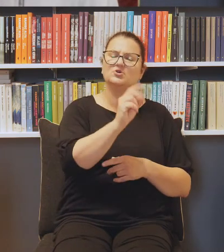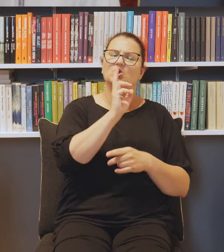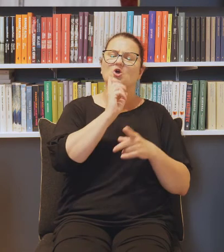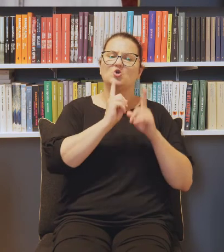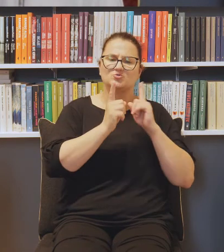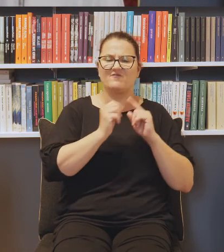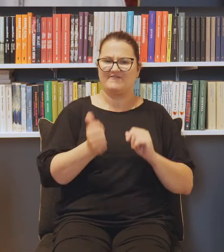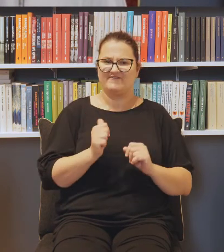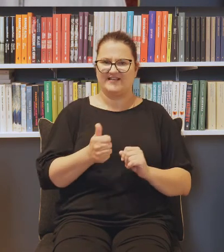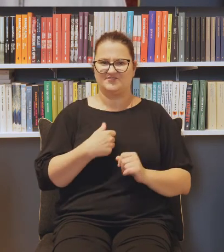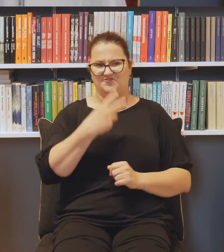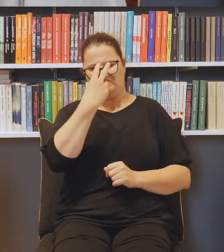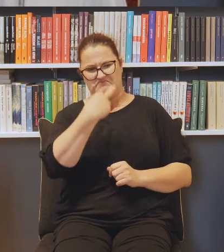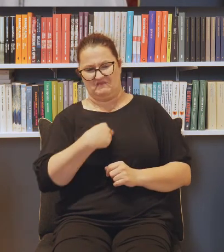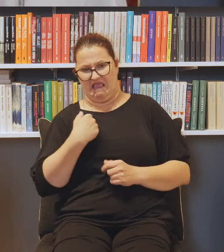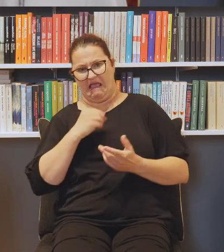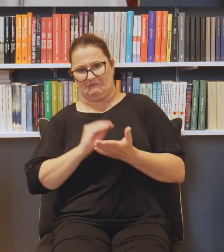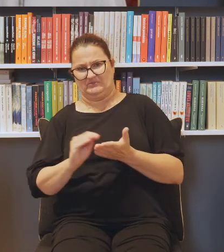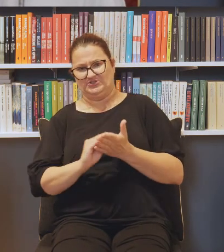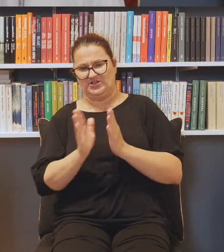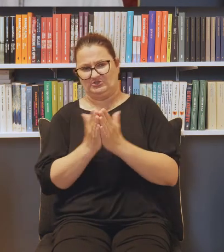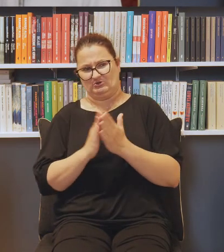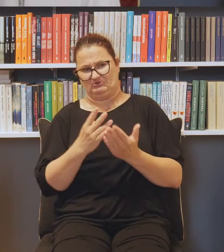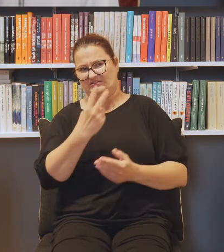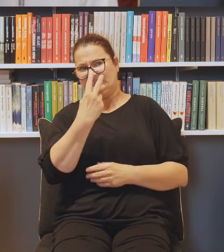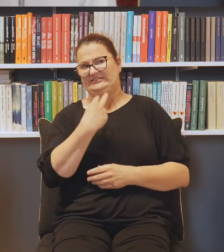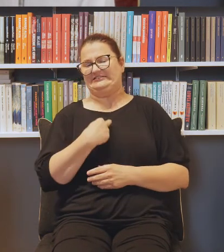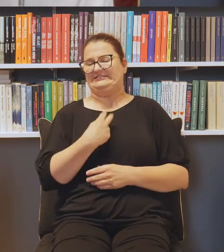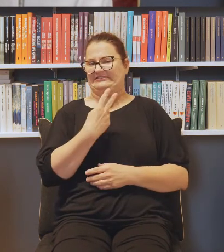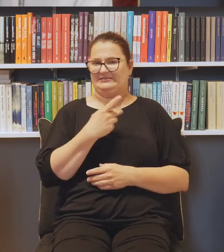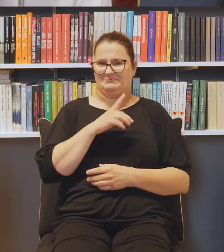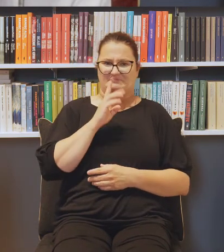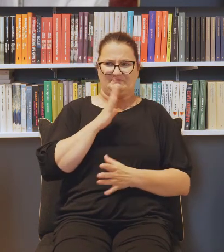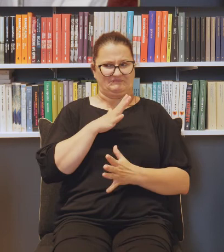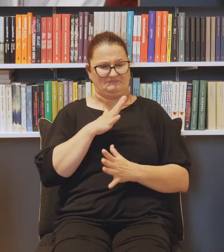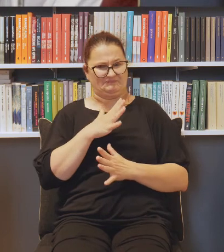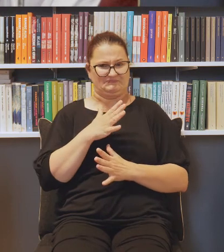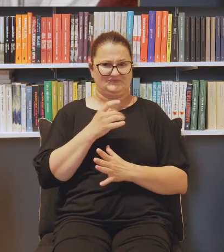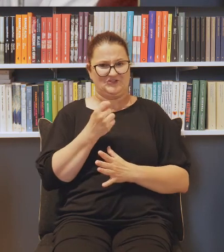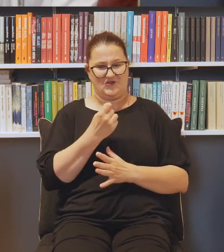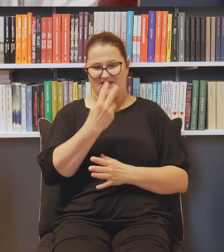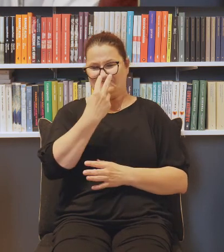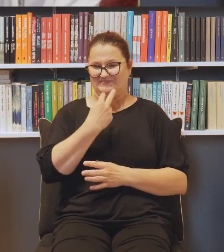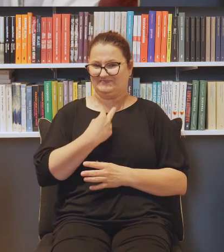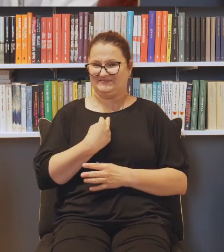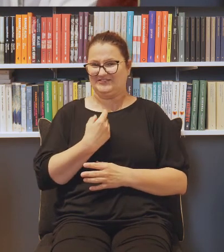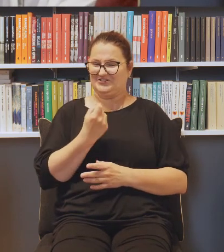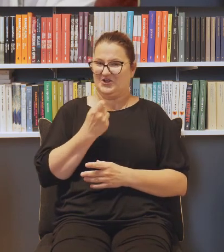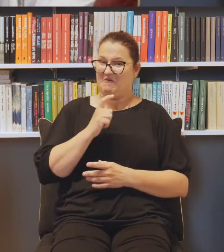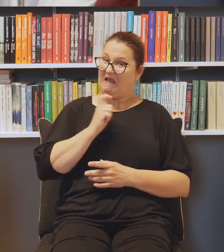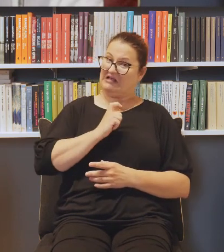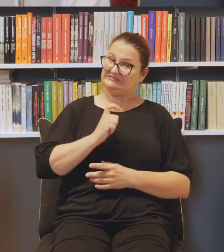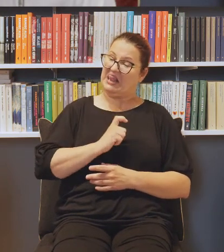źle patrzyli na to, że ja piszę książki, że ja napisałem książkę, że to jest takie podejrzane. Że to jest takie, byłem w takiej kancelarii,